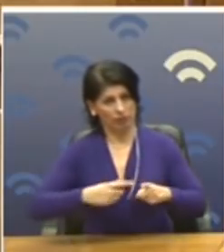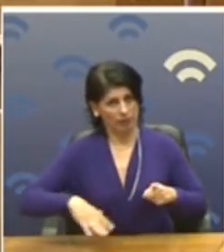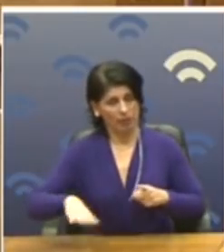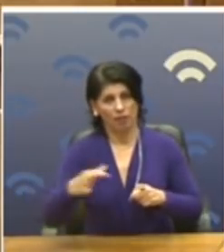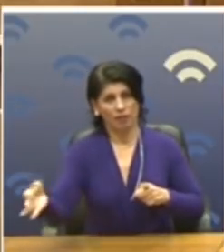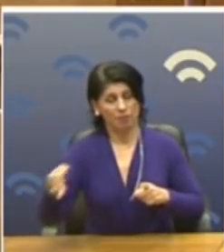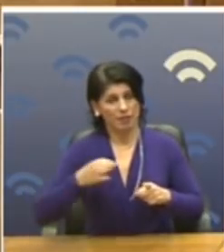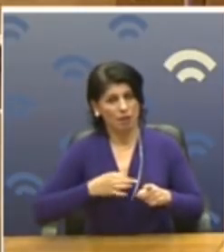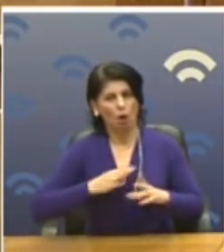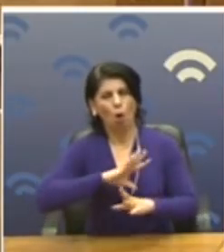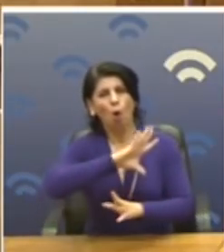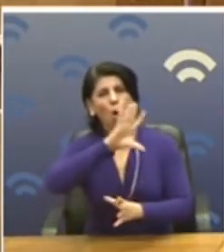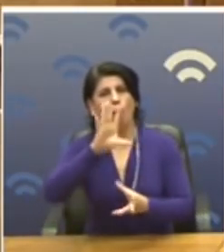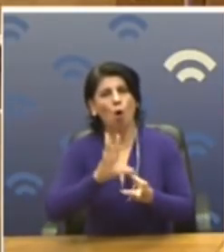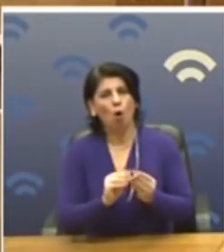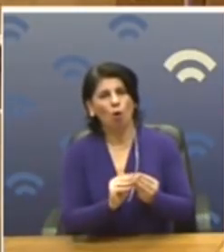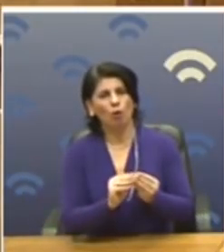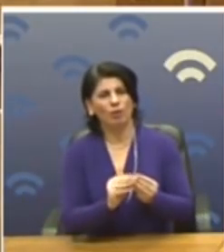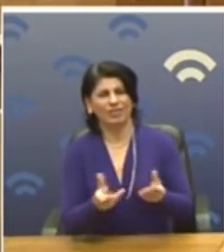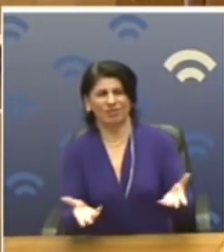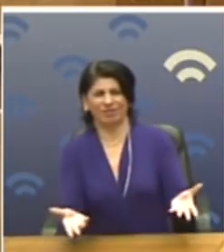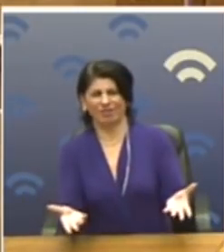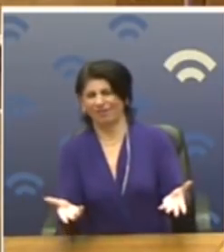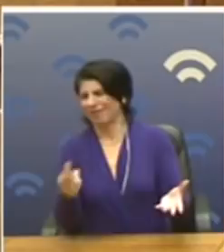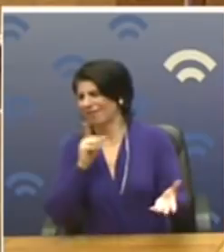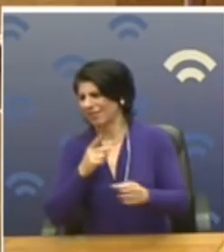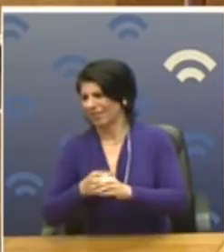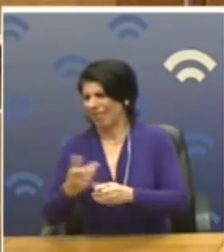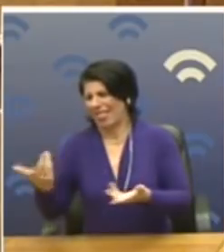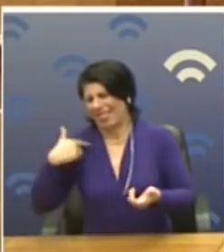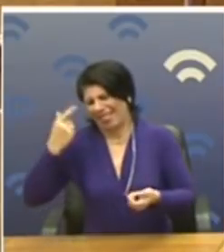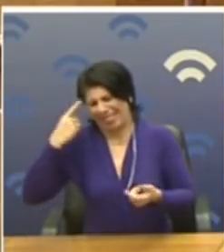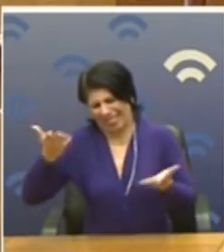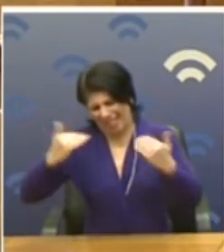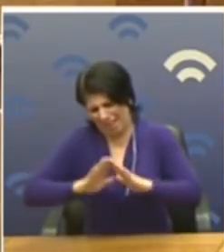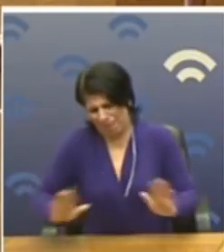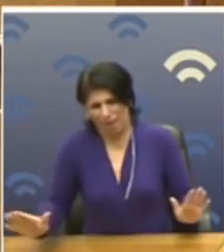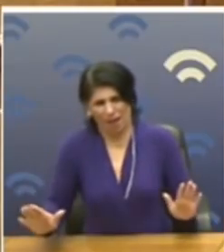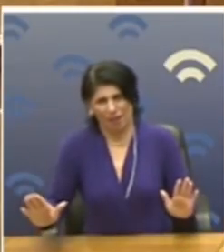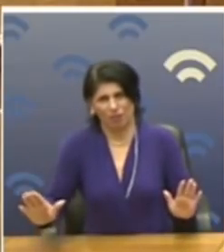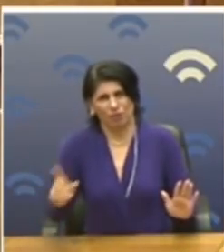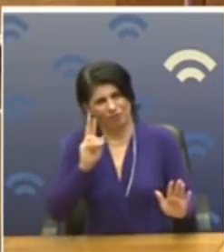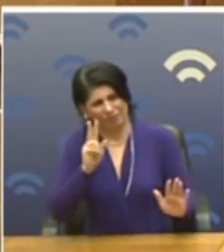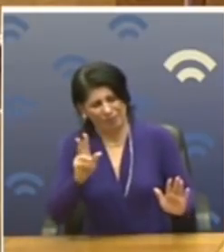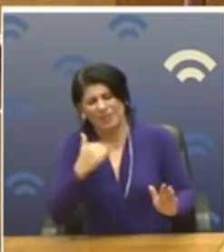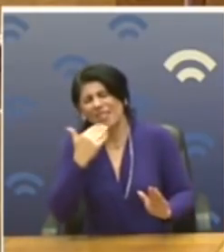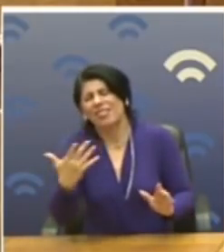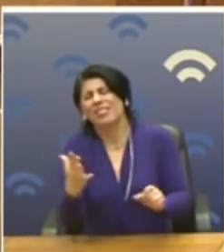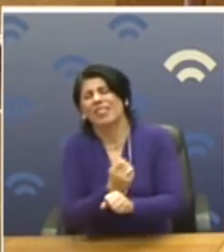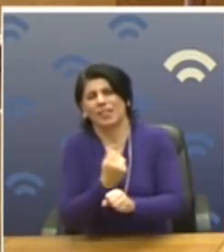λέγατε ότι όλα αυτά είναι μαξιμαλιστικά, ότι δεν είναι ρεαλιστικά, ότι είναι ουτοπικά. Τα δικά